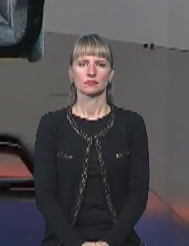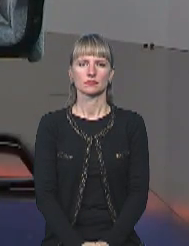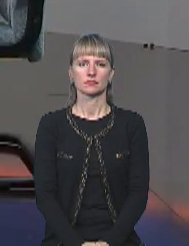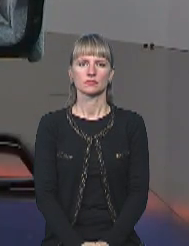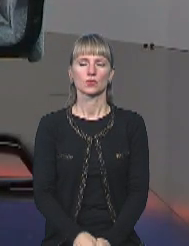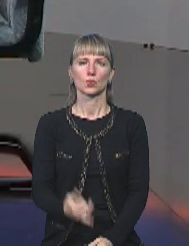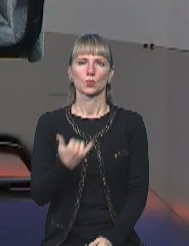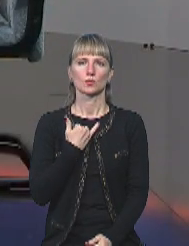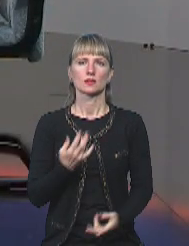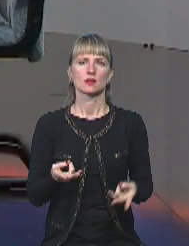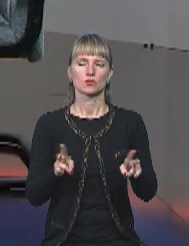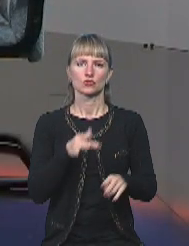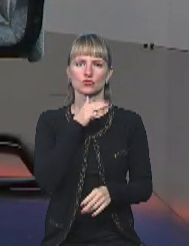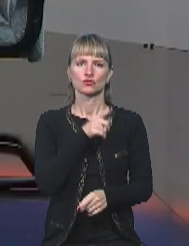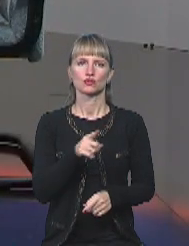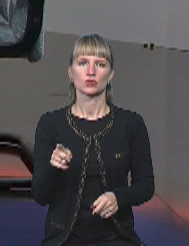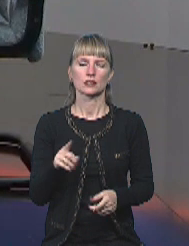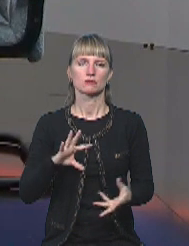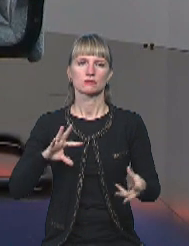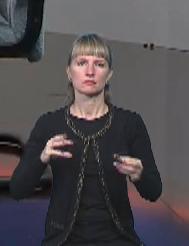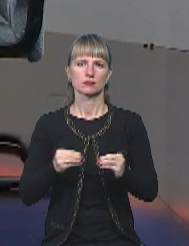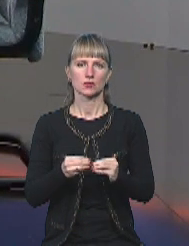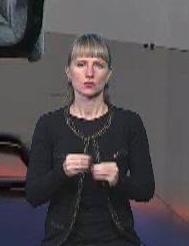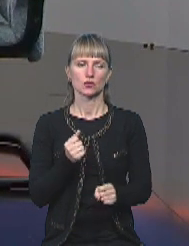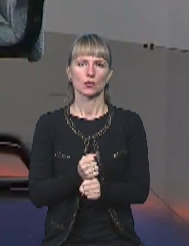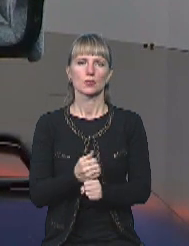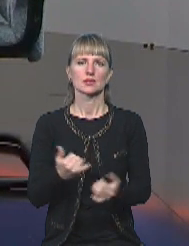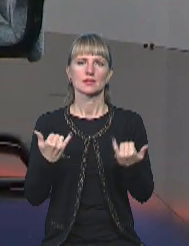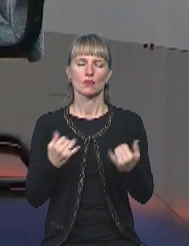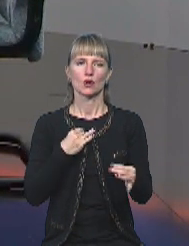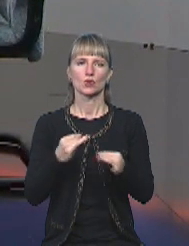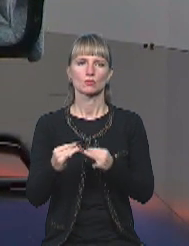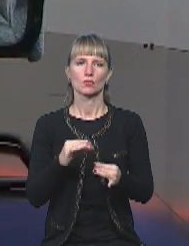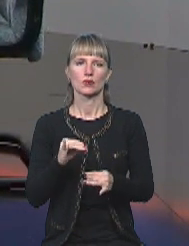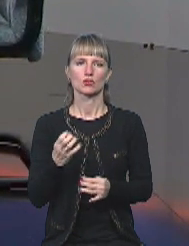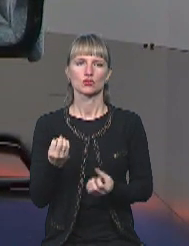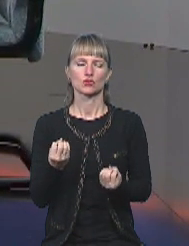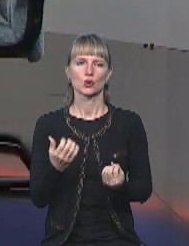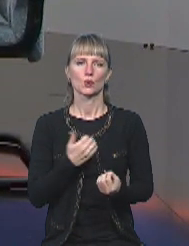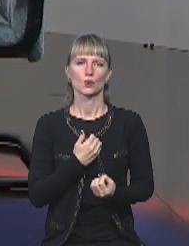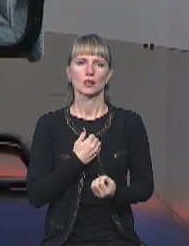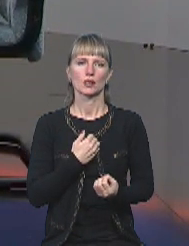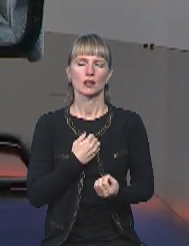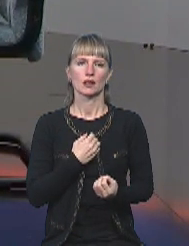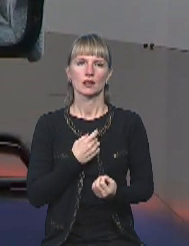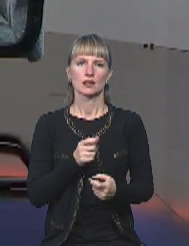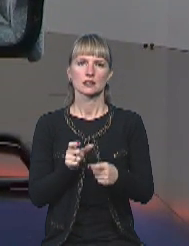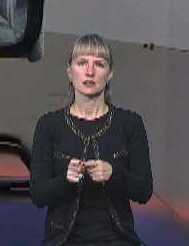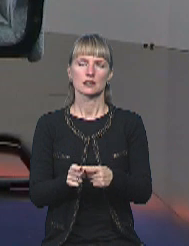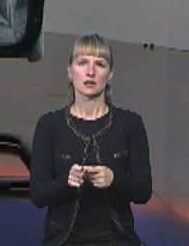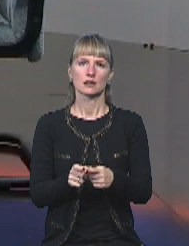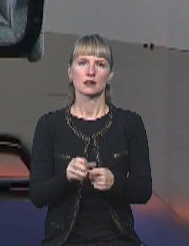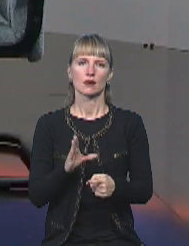У нас залишається час якраз підбити певні підсумки нашої сьогоднішньої розмови. І я ще хотіла б процитувати Володимира